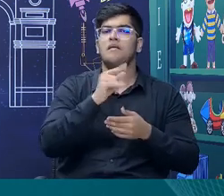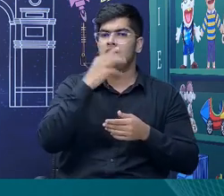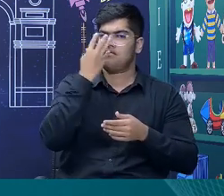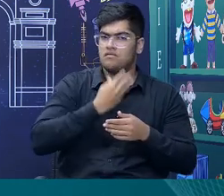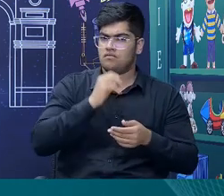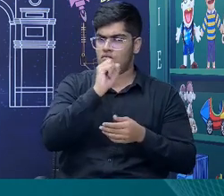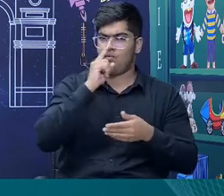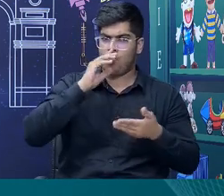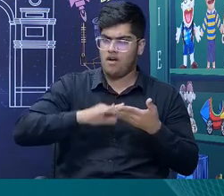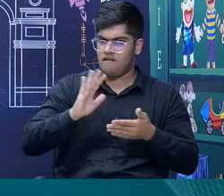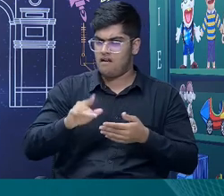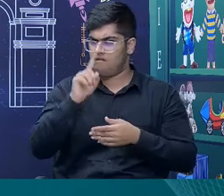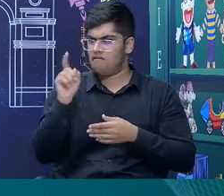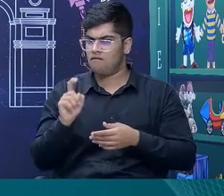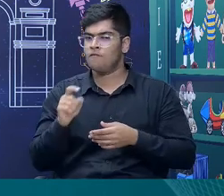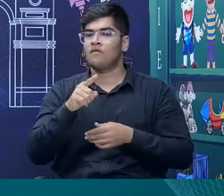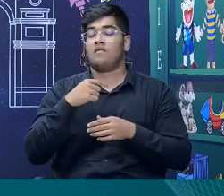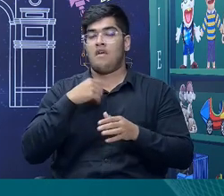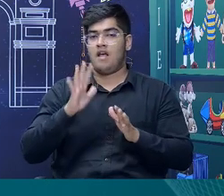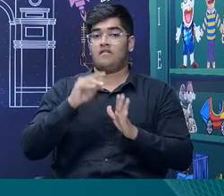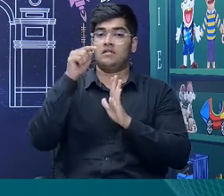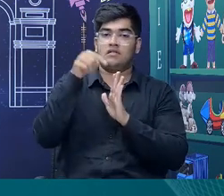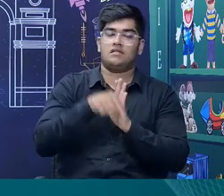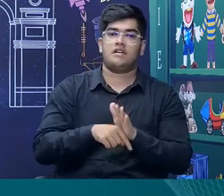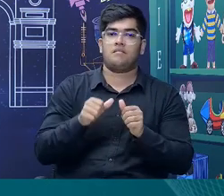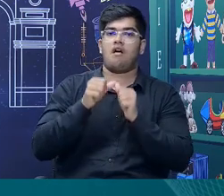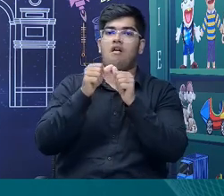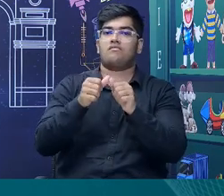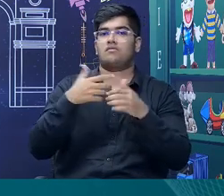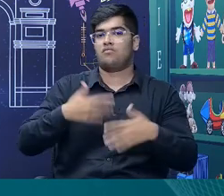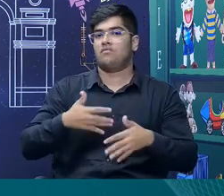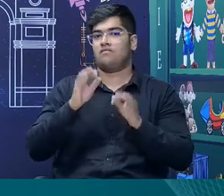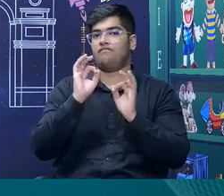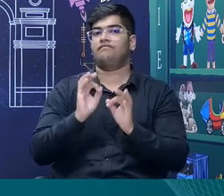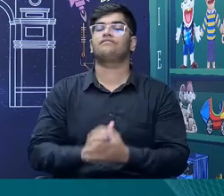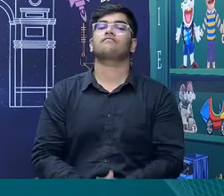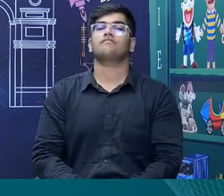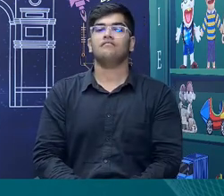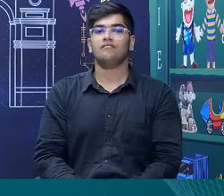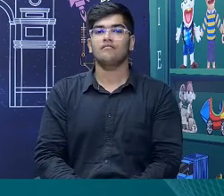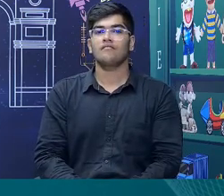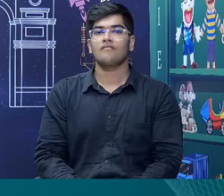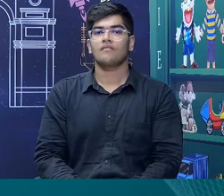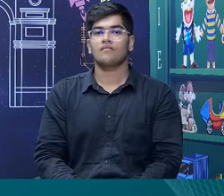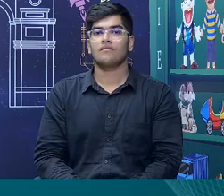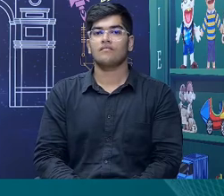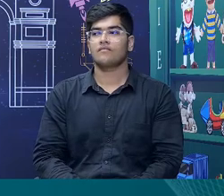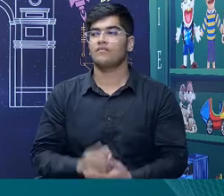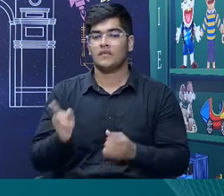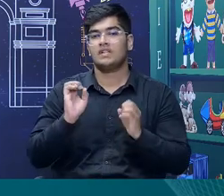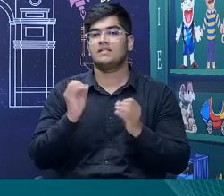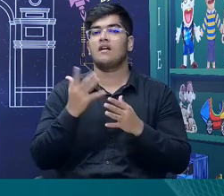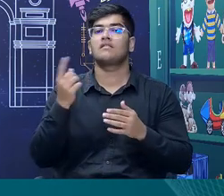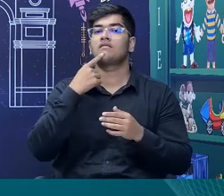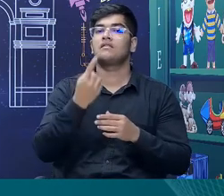बहुत अच्छा सवाल है और इसका भी बहुत डिपर साइनिफिकेंस है तो ये मैं अब आपने शुरुआत कारी